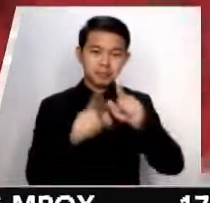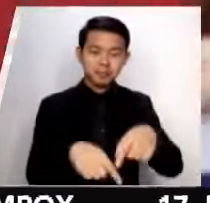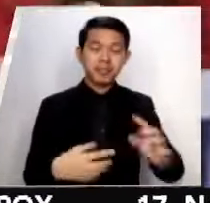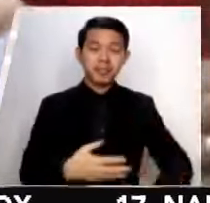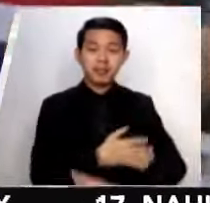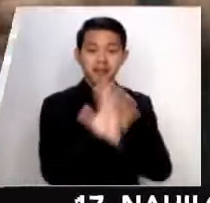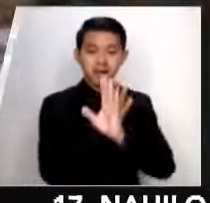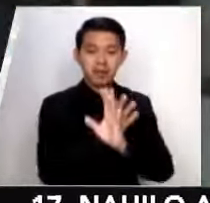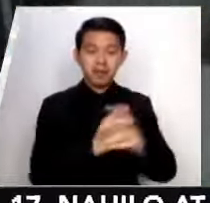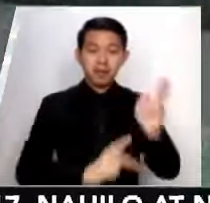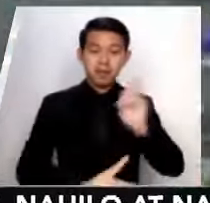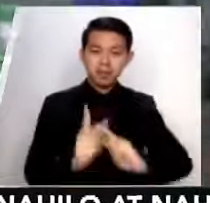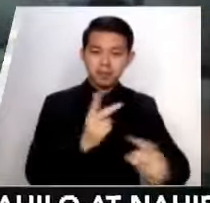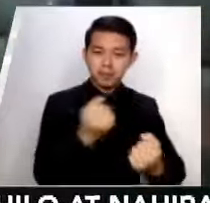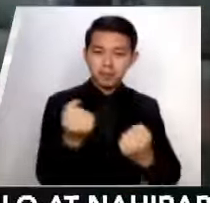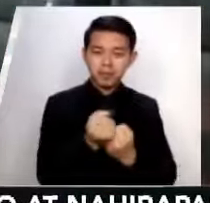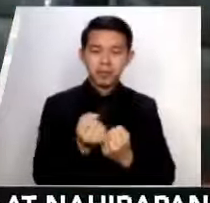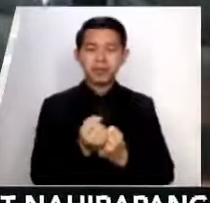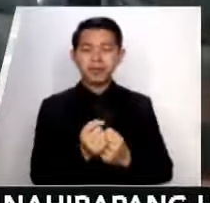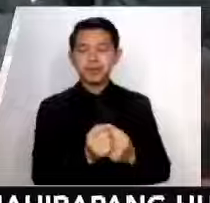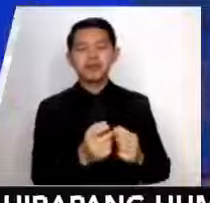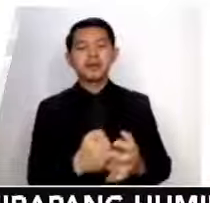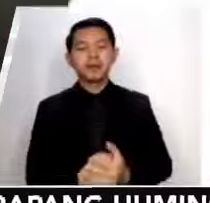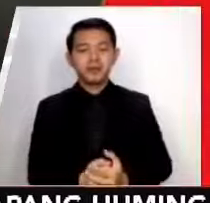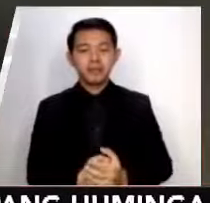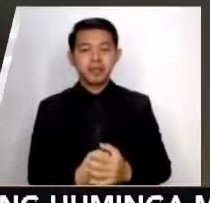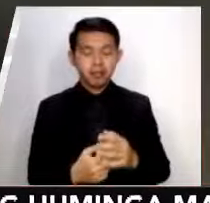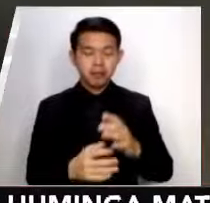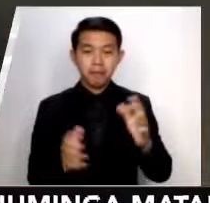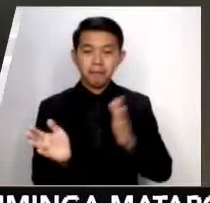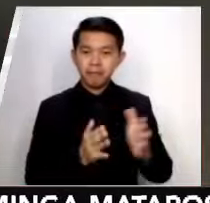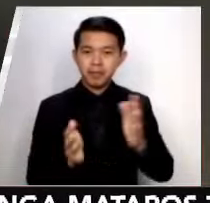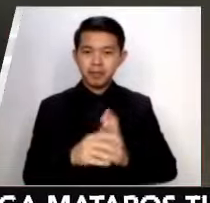ng boxing academy sa Davao del Sur.